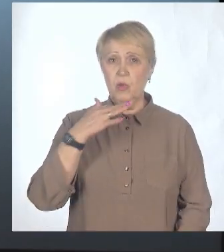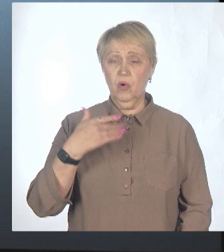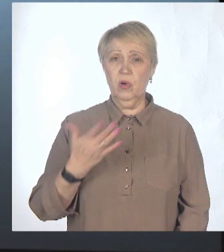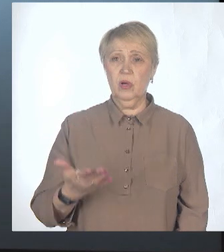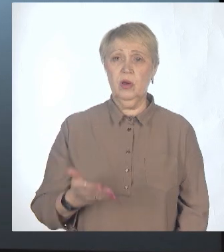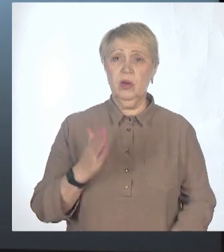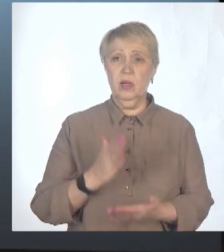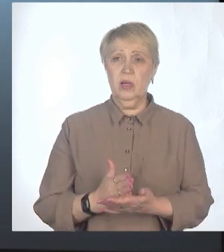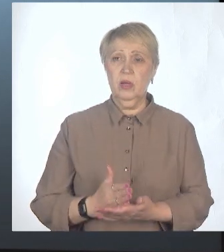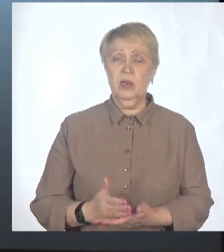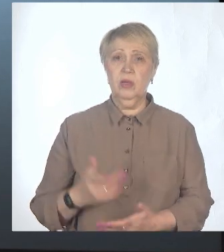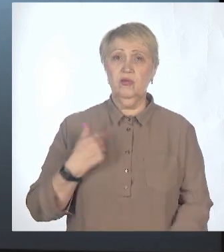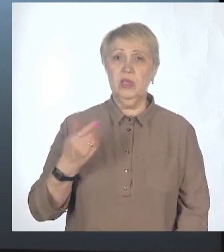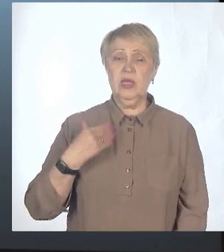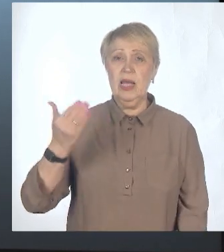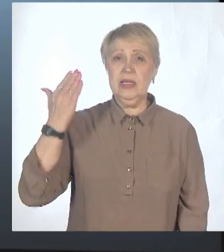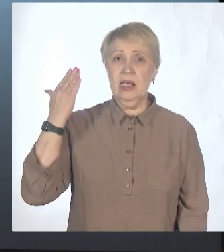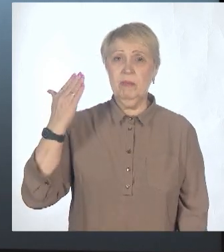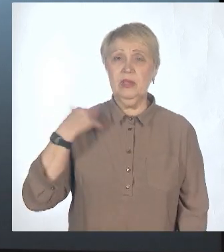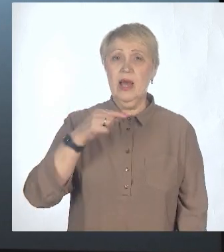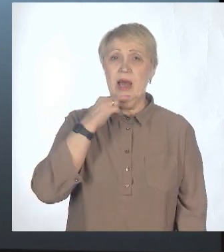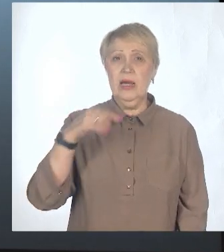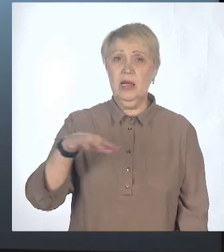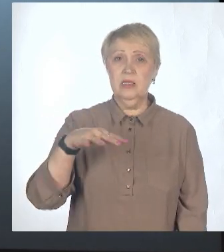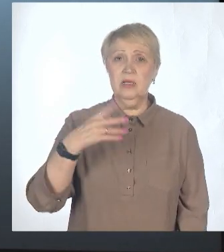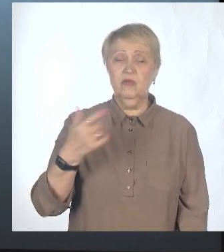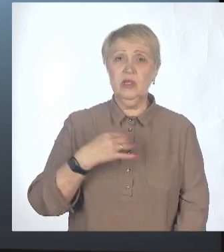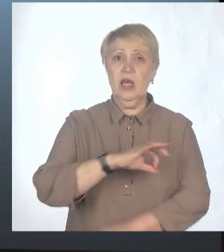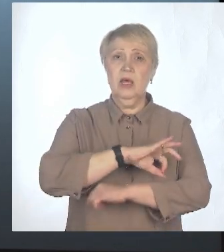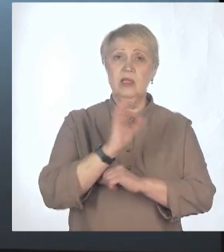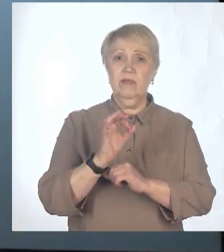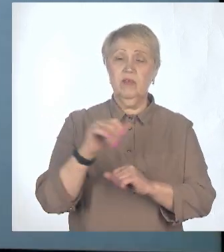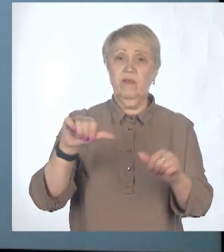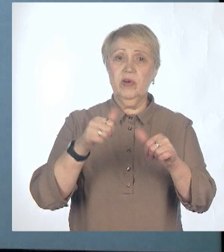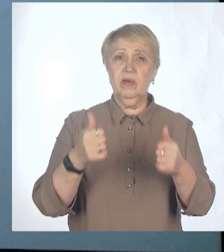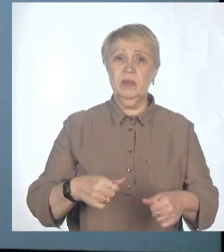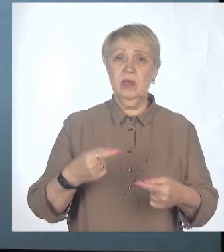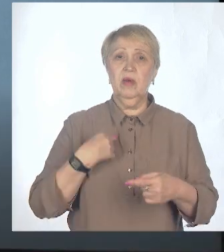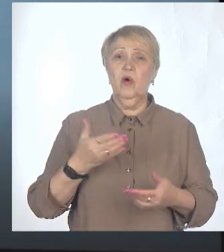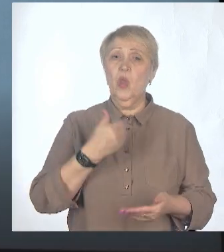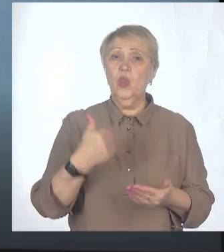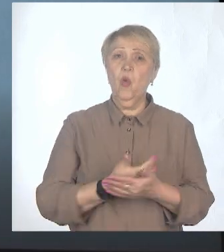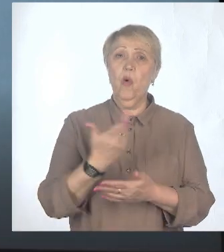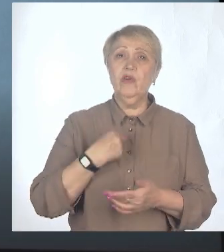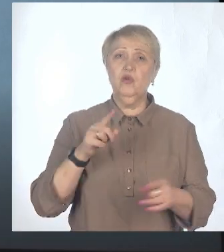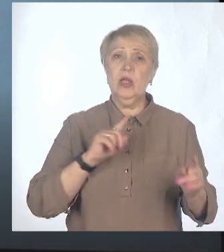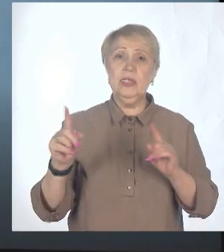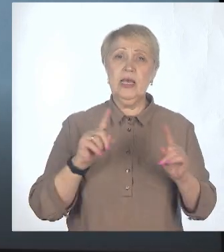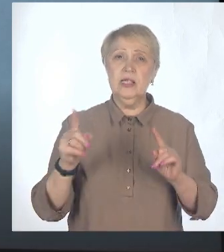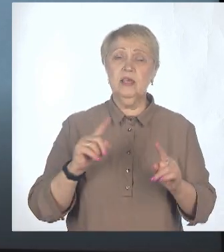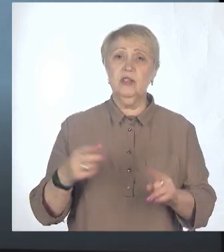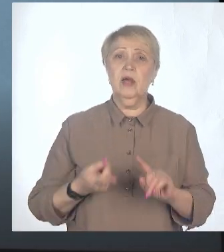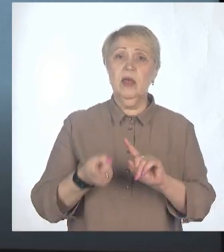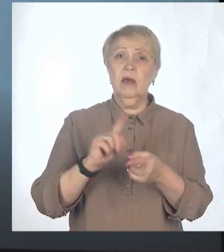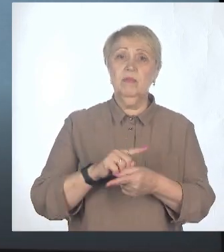центров притяжения с Запада России на Восток, формирование новых финансовых, производственных, логистических узлов, там, переориентация на